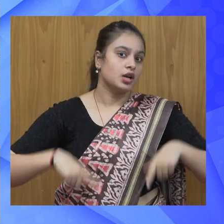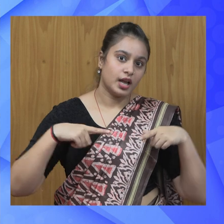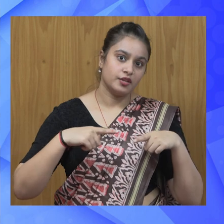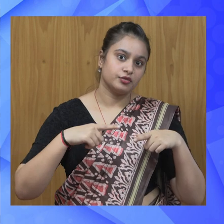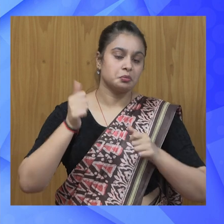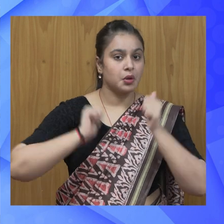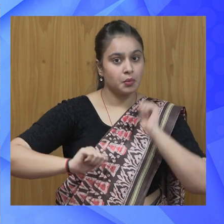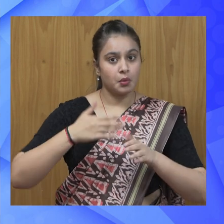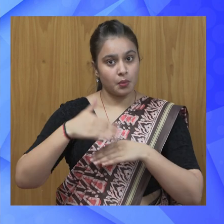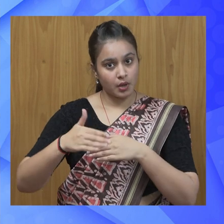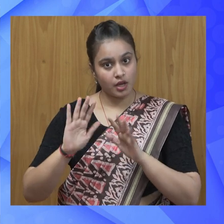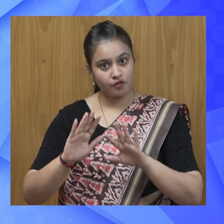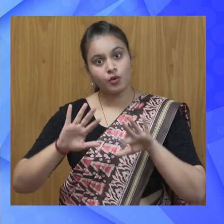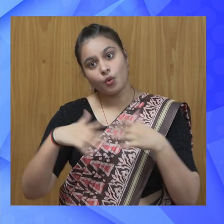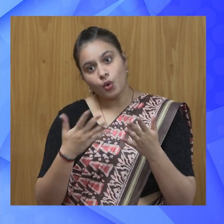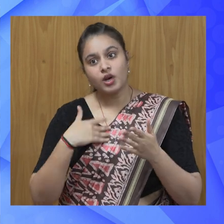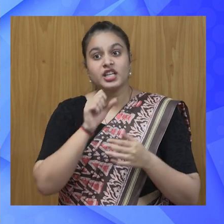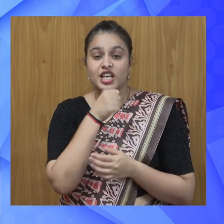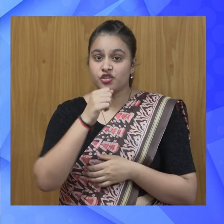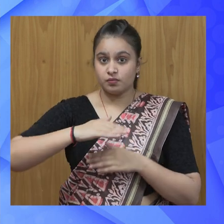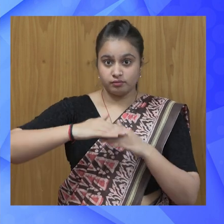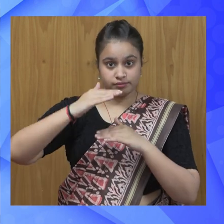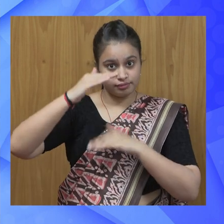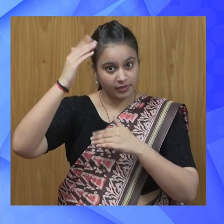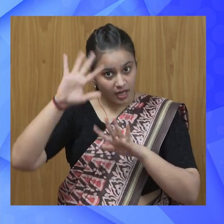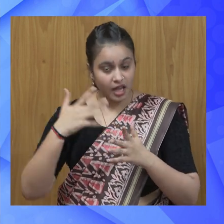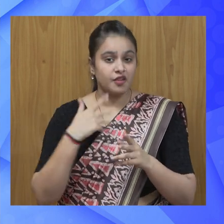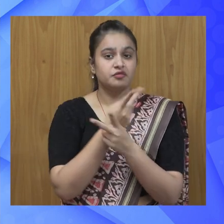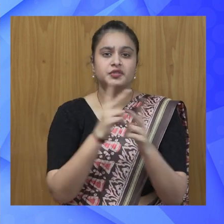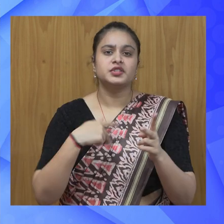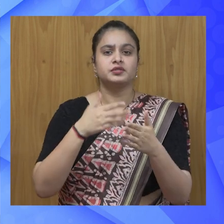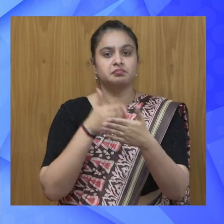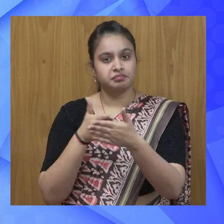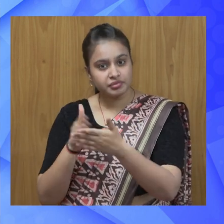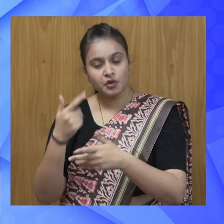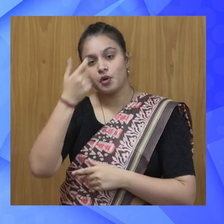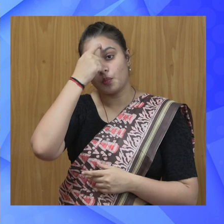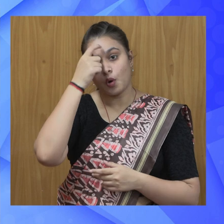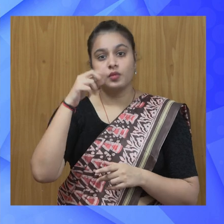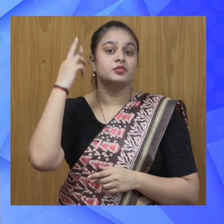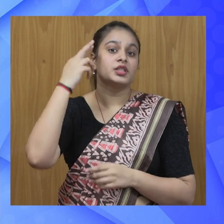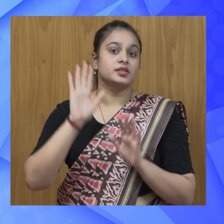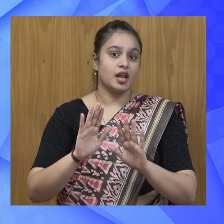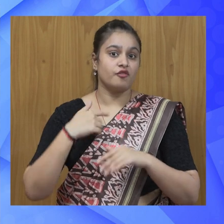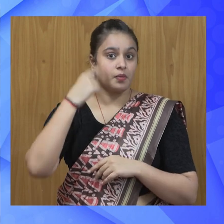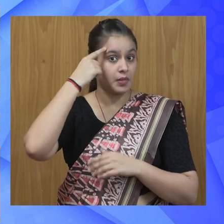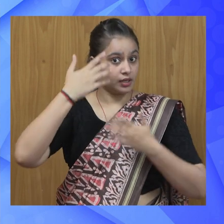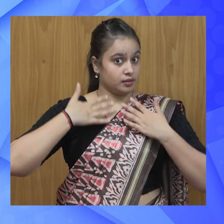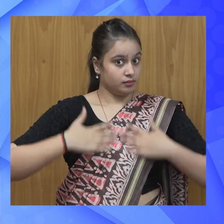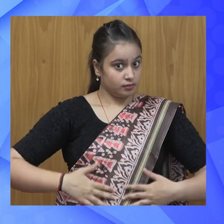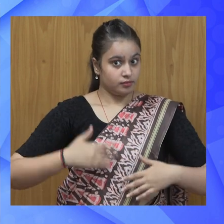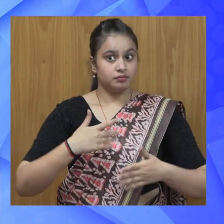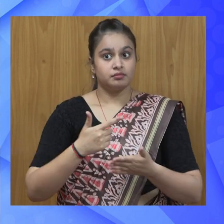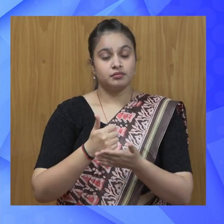हो. एडोलेसेंस या किशोरावस्था में आ रहे बदलाव और कॉम्प्लिकेशंस भी एक कारण है. अपने मानसिक स्वास्थ्य का ध्यान रखना